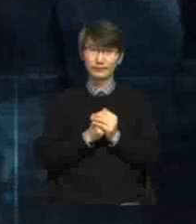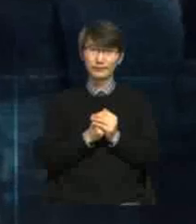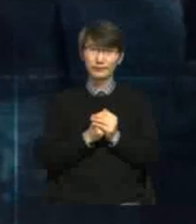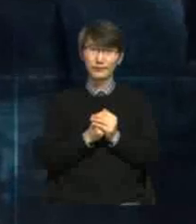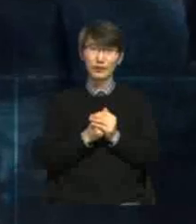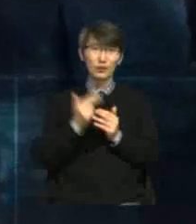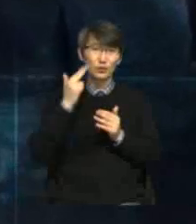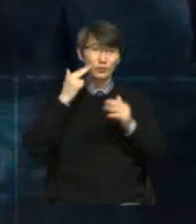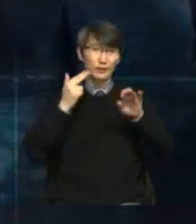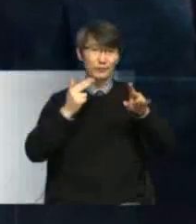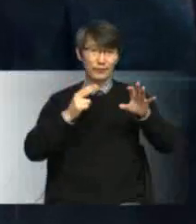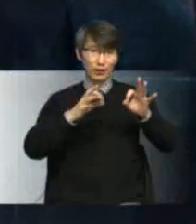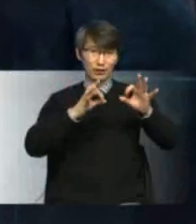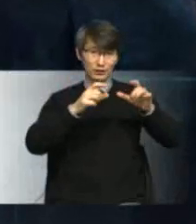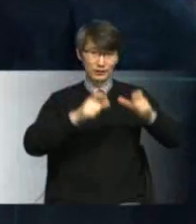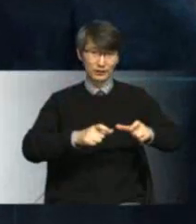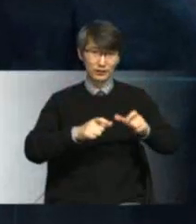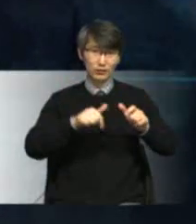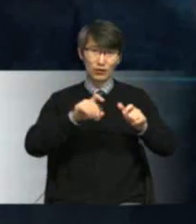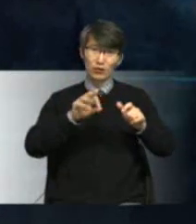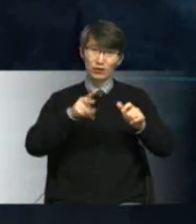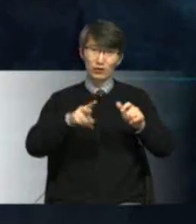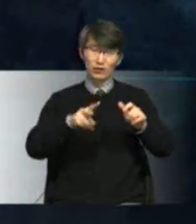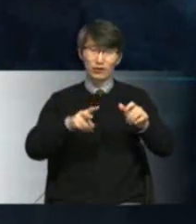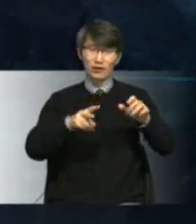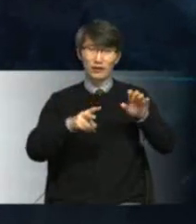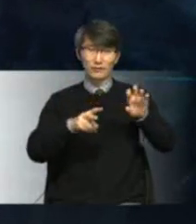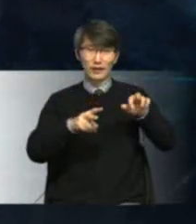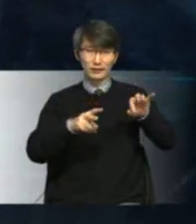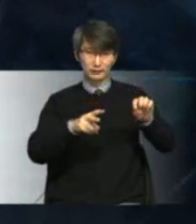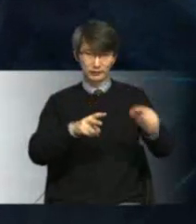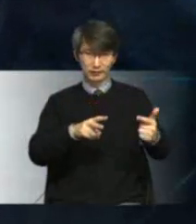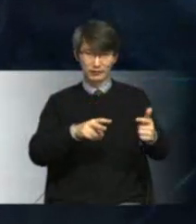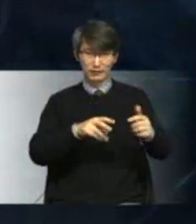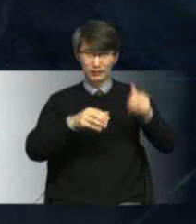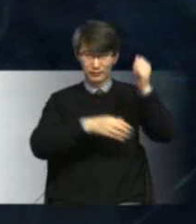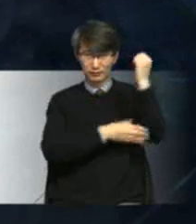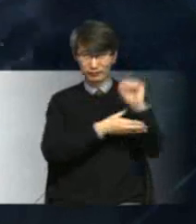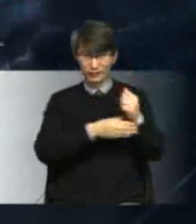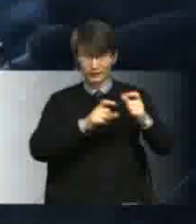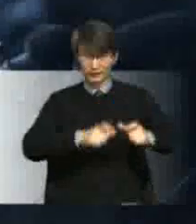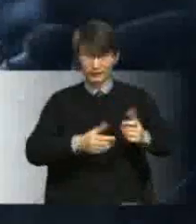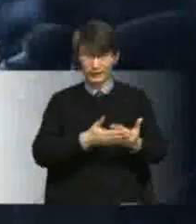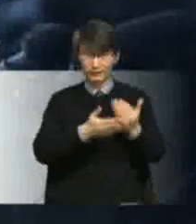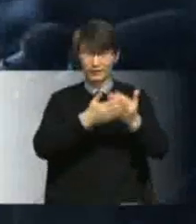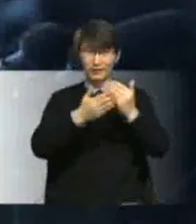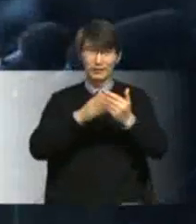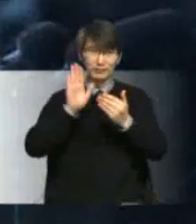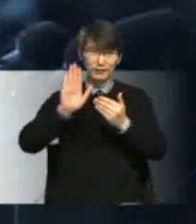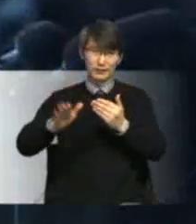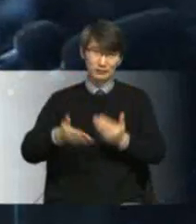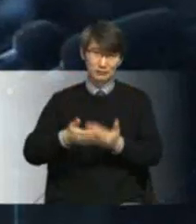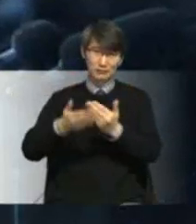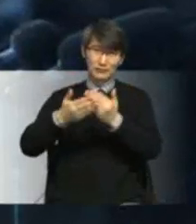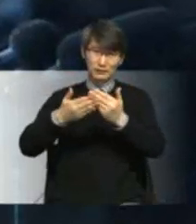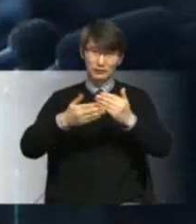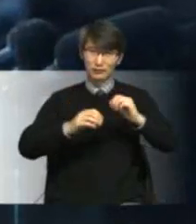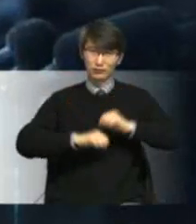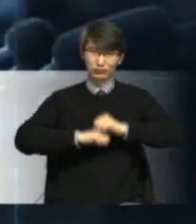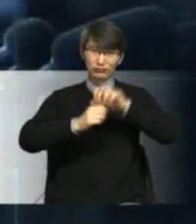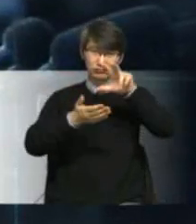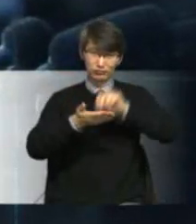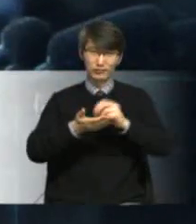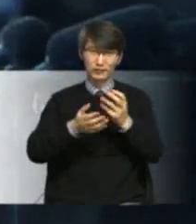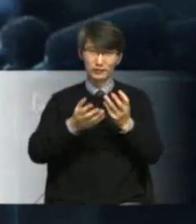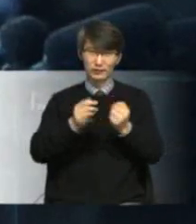송파 병은 거여 마천 일대의 낙후된 지역 환경 개선 문제와 위해 트램 착공 등 각종 현안이 산적한